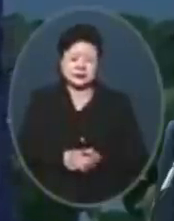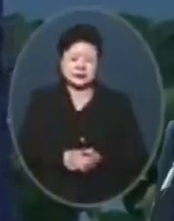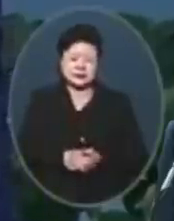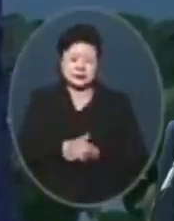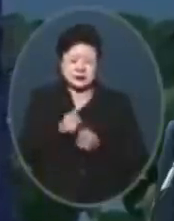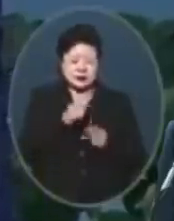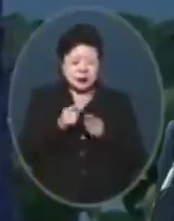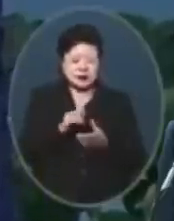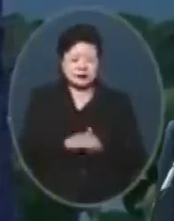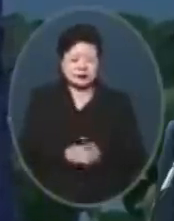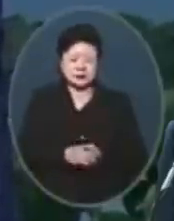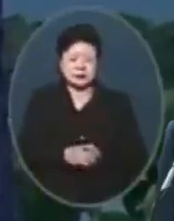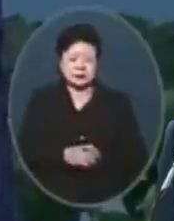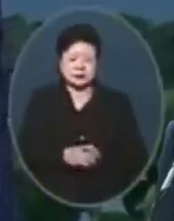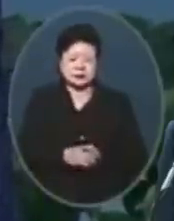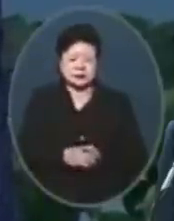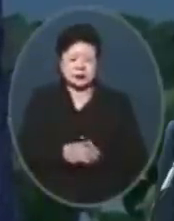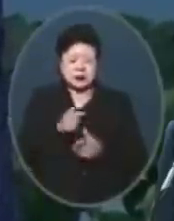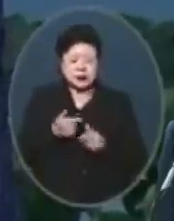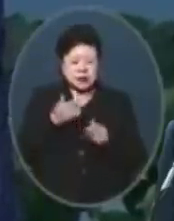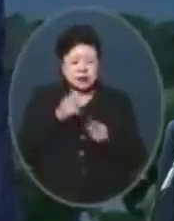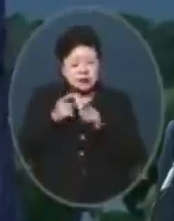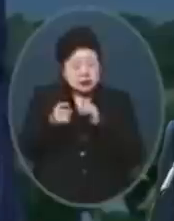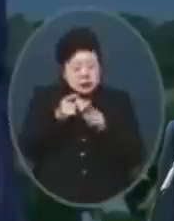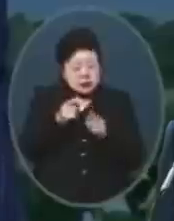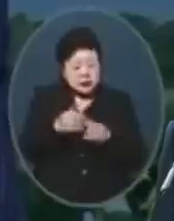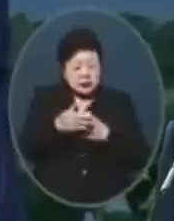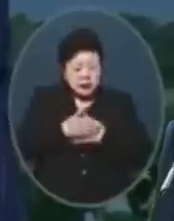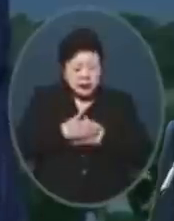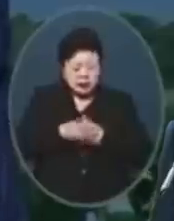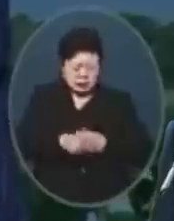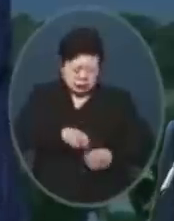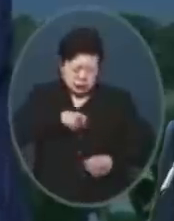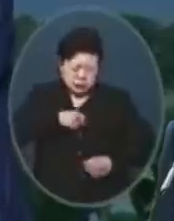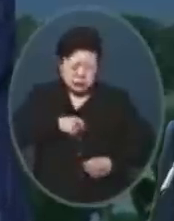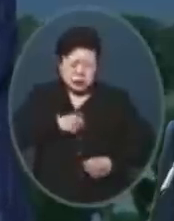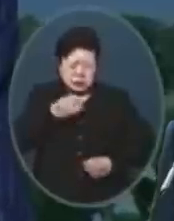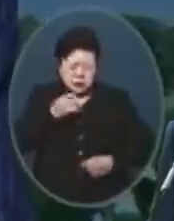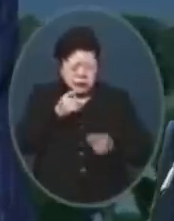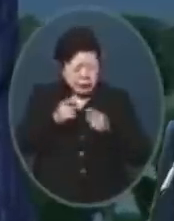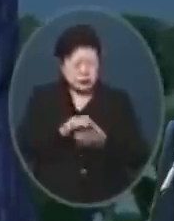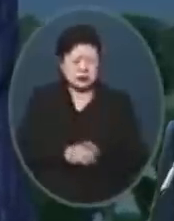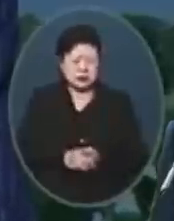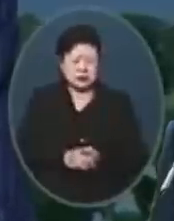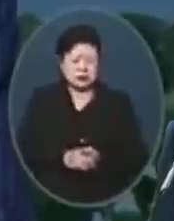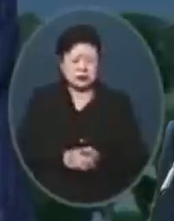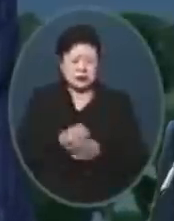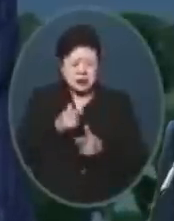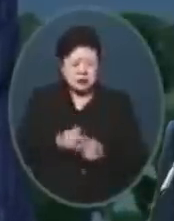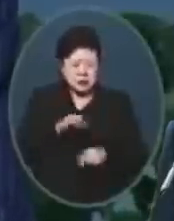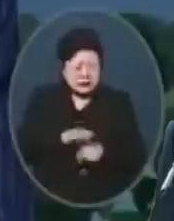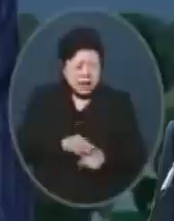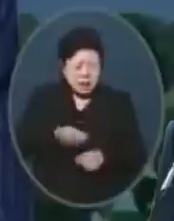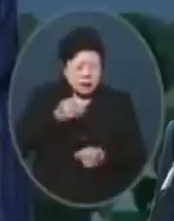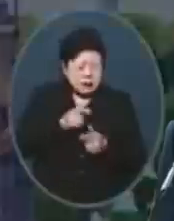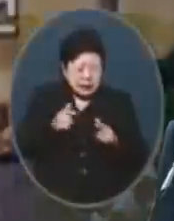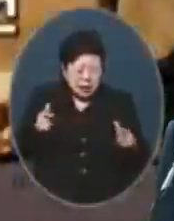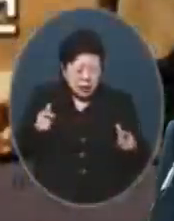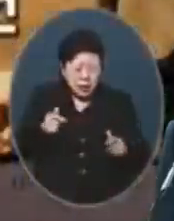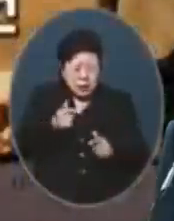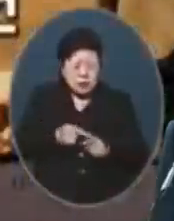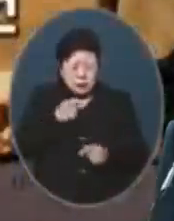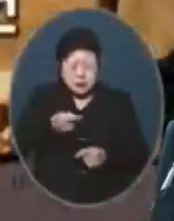하나님 말씀, 예수께서 이르시되 내가 진실로 진실로 너희에게 이르노니 인자의 살을 먹지 아니하고